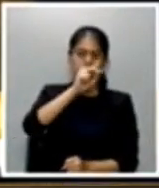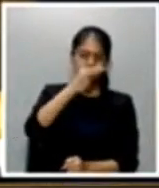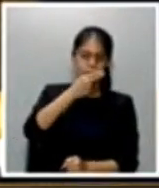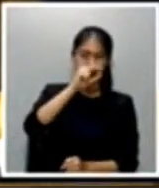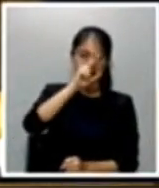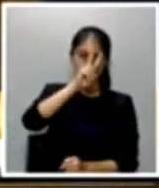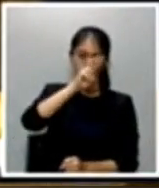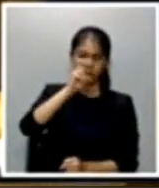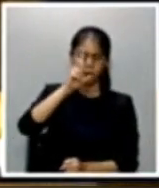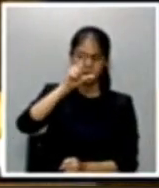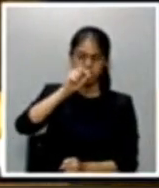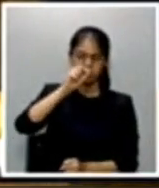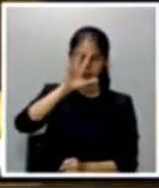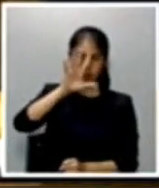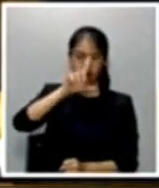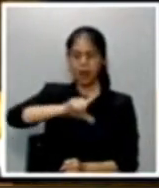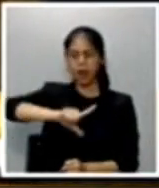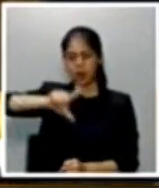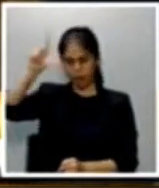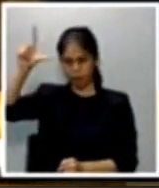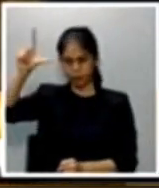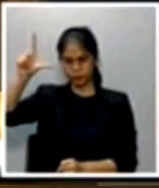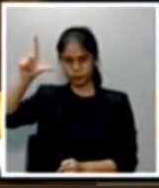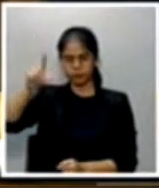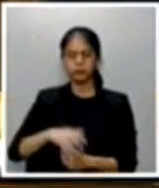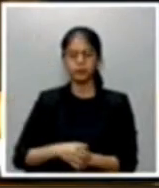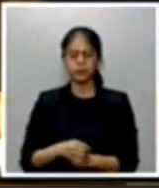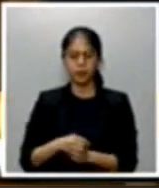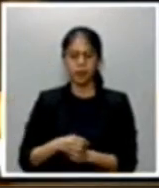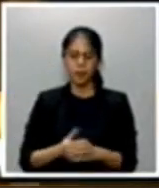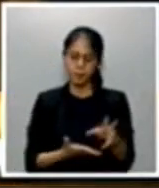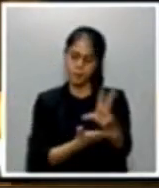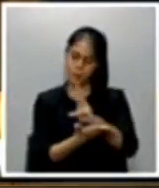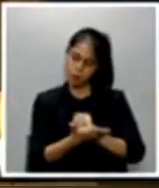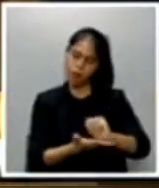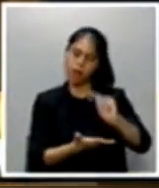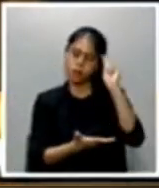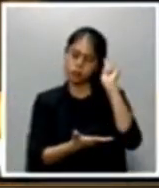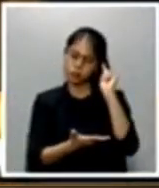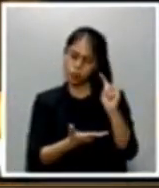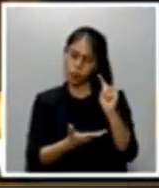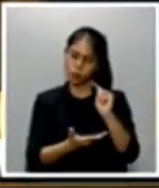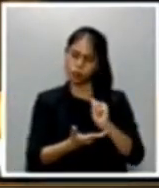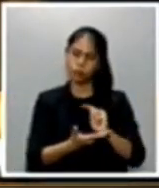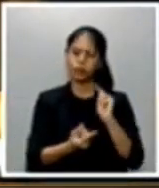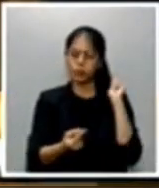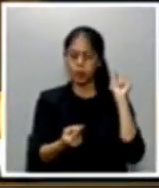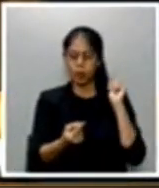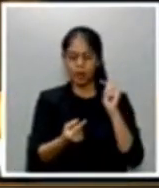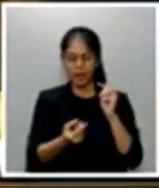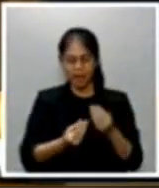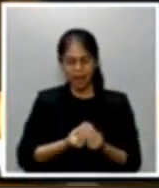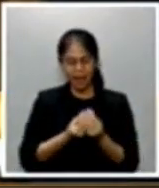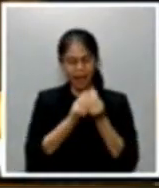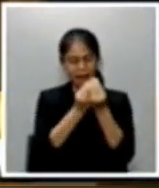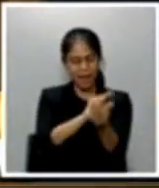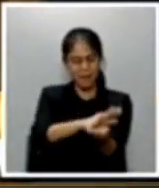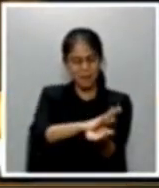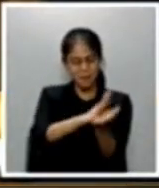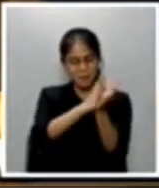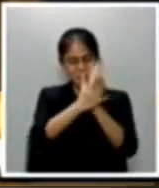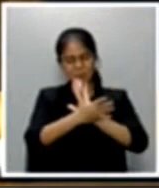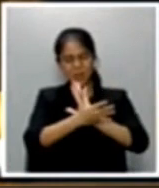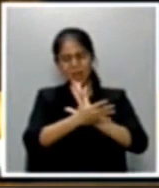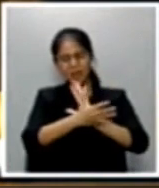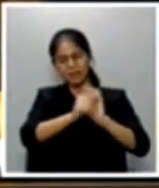ล้านบาทเพื่อจะยกเครื่องมหาลัยนะครับว่าในอนาคตนั้นมหาลัยจะต้องตอบโจท เรื่องของพลวัตของการเปลี่ยนแปลงของโล